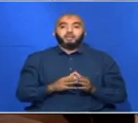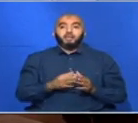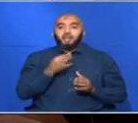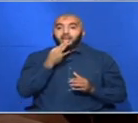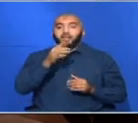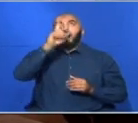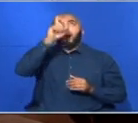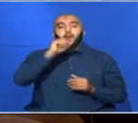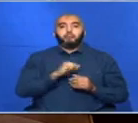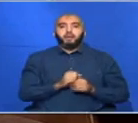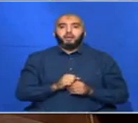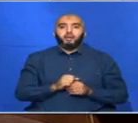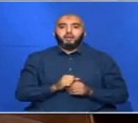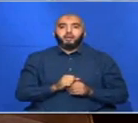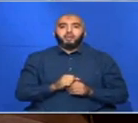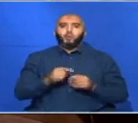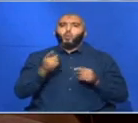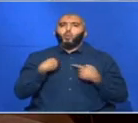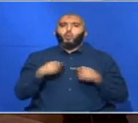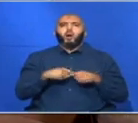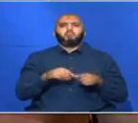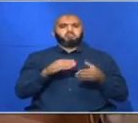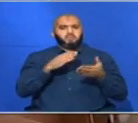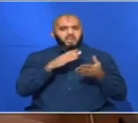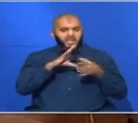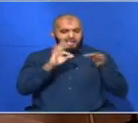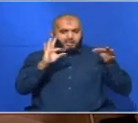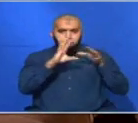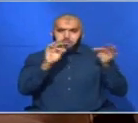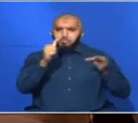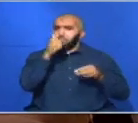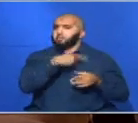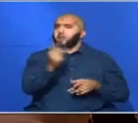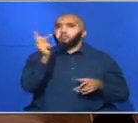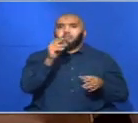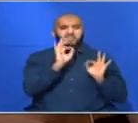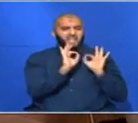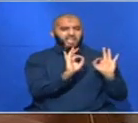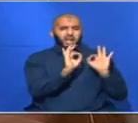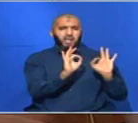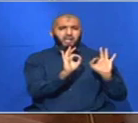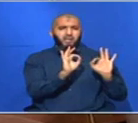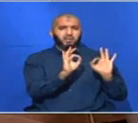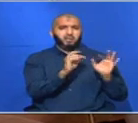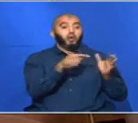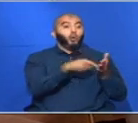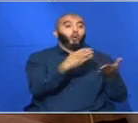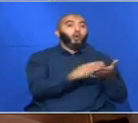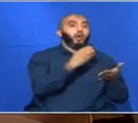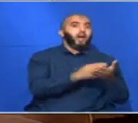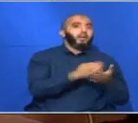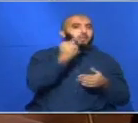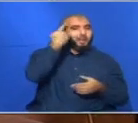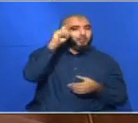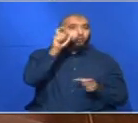المولى عز وجل قد فصل في المواريث تفصيل دقيق دقيقتين معنى الكلمه من اجل